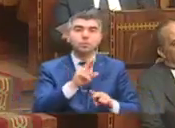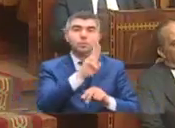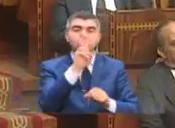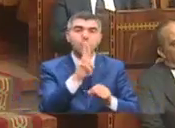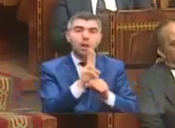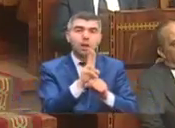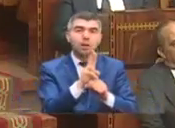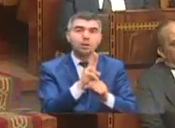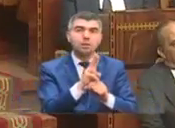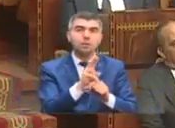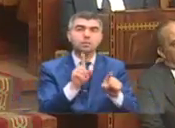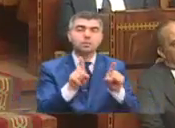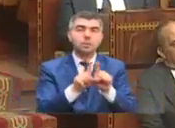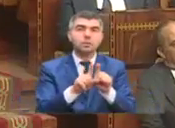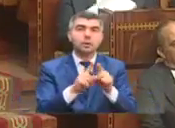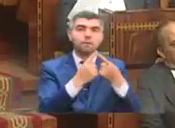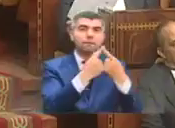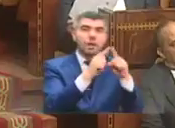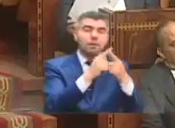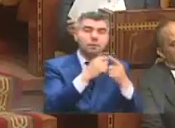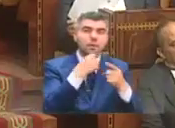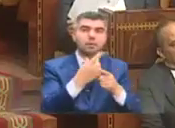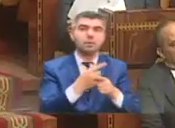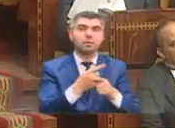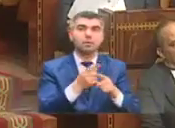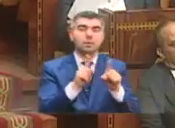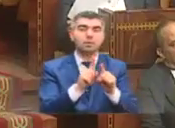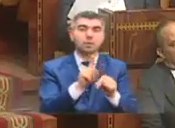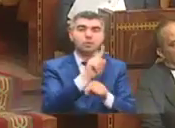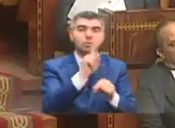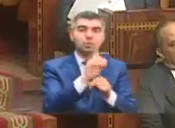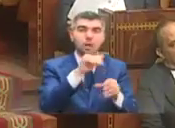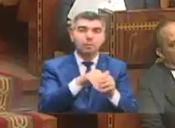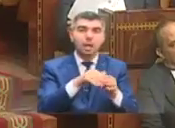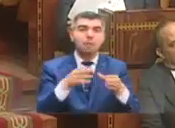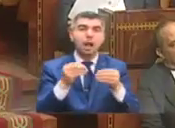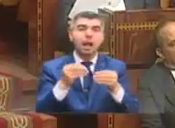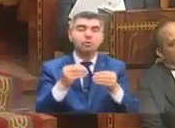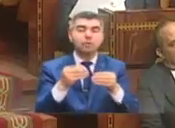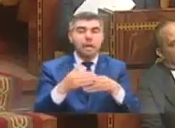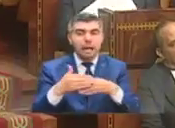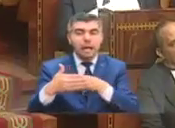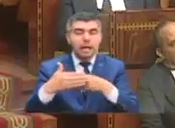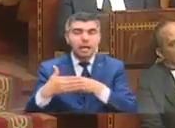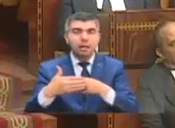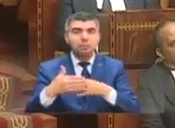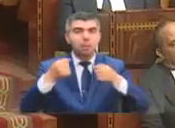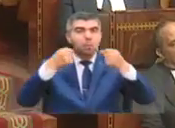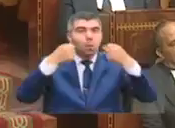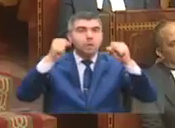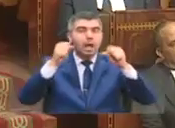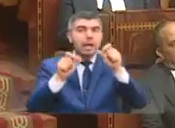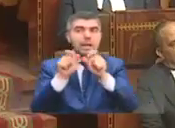وبهذه الدقيقه فهناك مسيره في تيدي ليفت في اتجاه قلعه السراغنه، مطالبتهم لهذه الساكنه